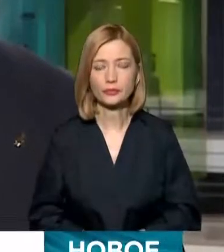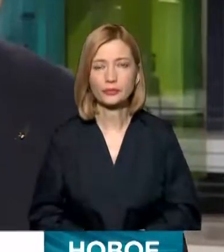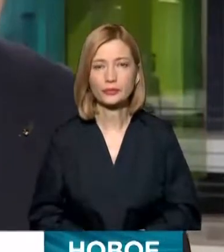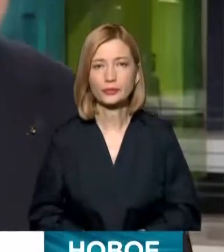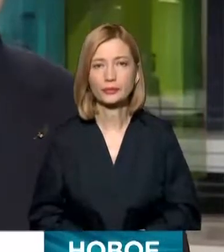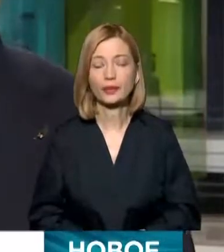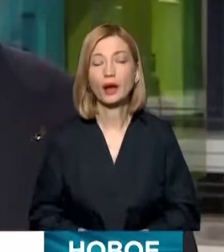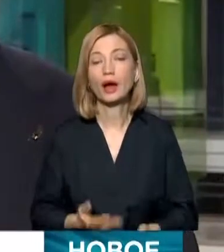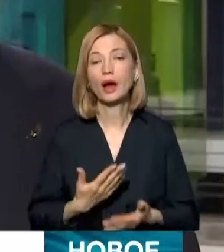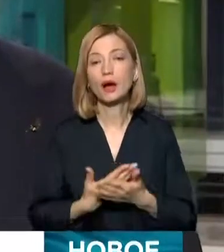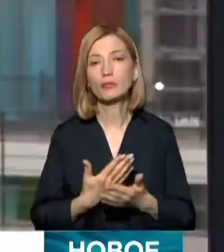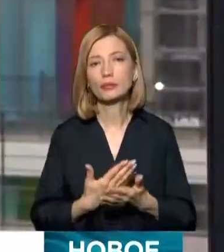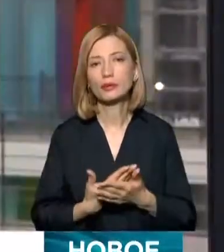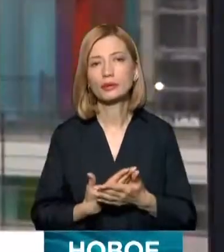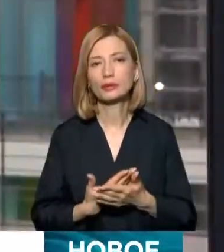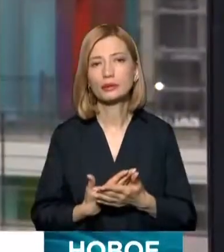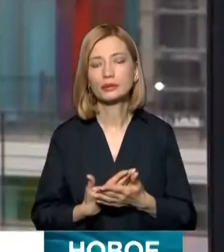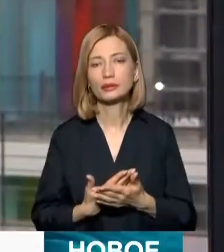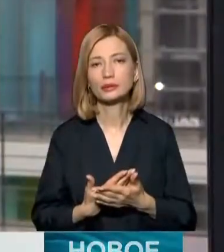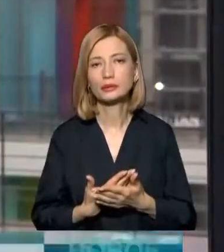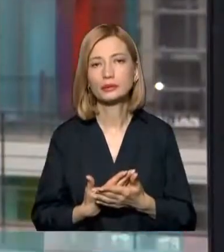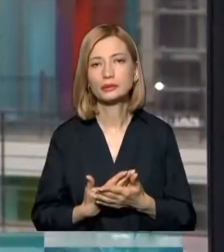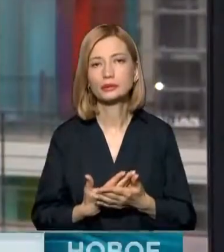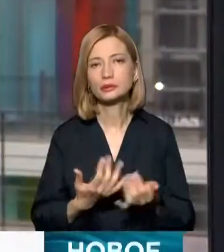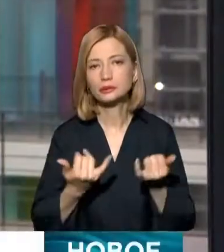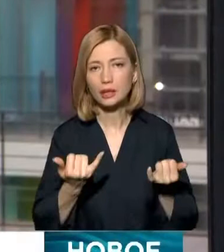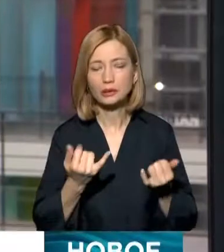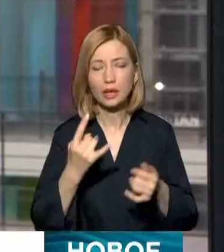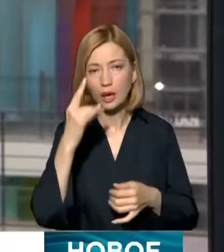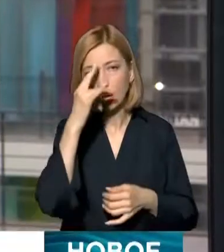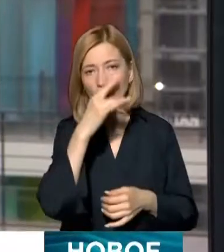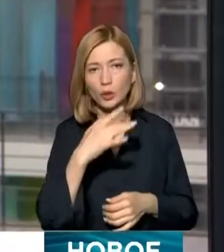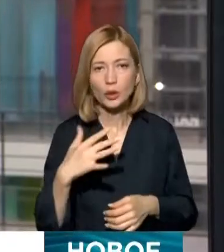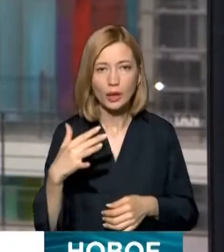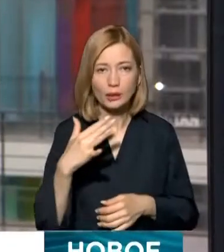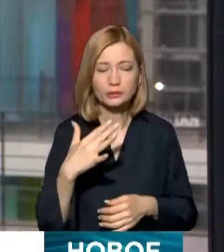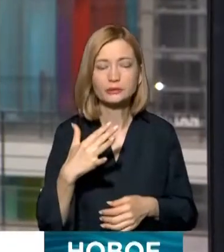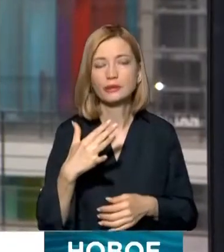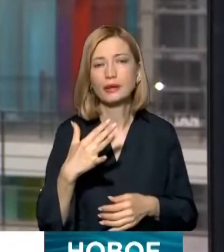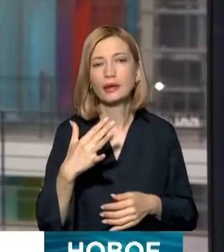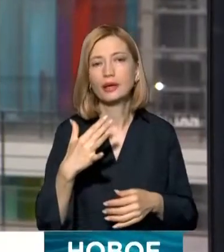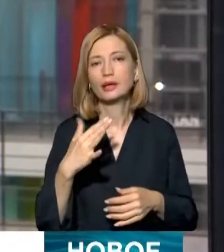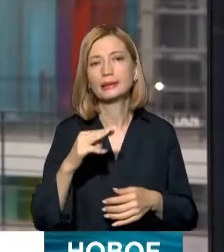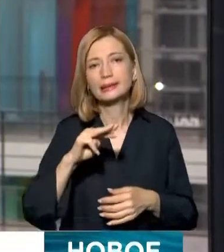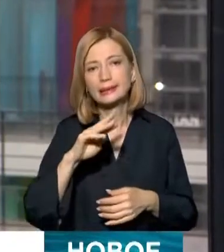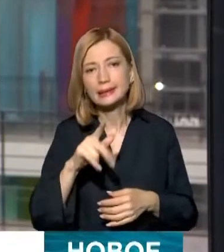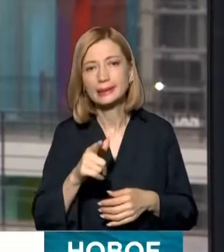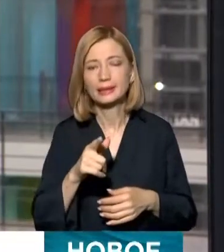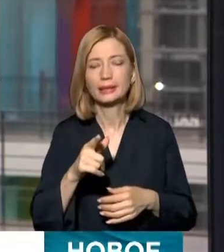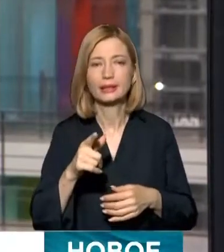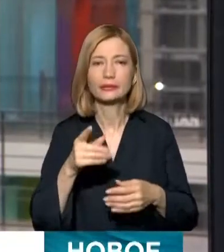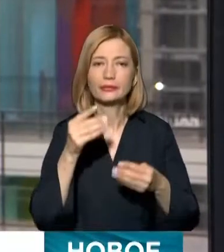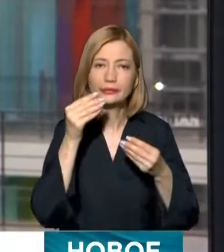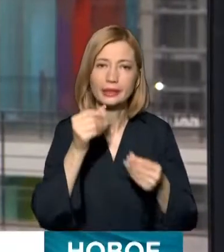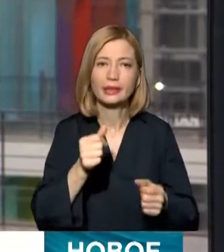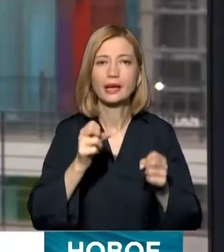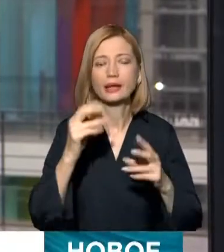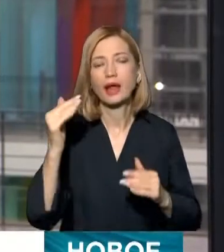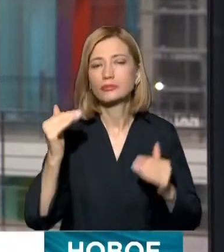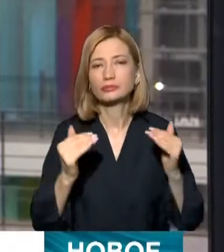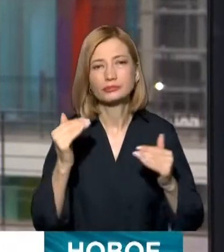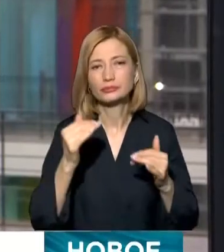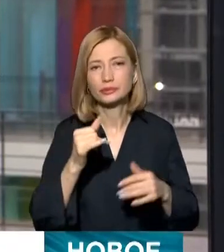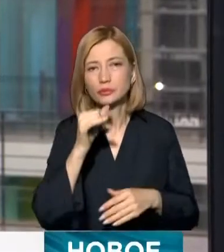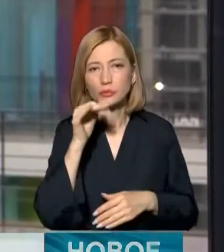Ну, смотрите, на самом деле, так глобально государство на курс, наверное, влиять не очень должно. То есть вот есть в финансовом